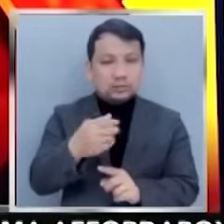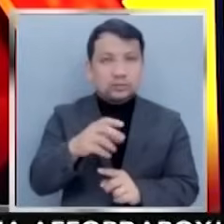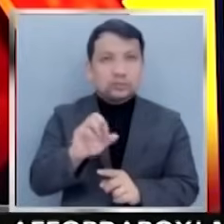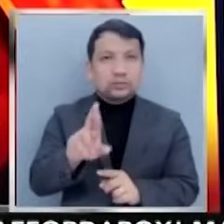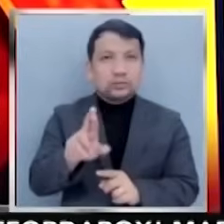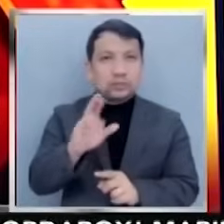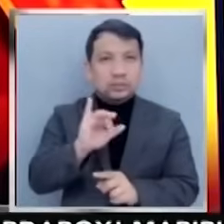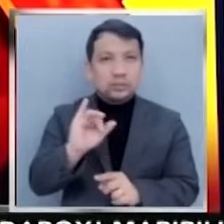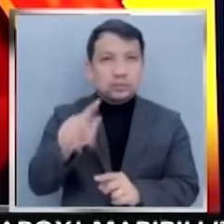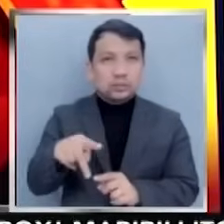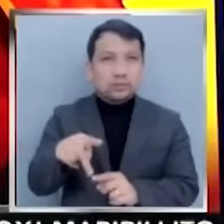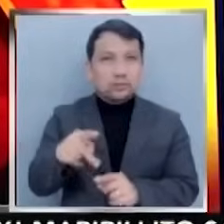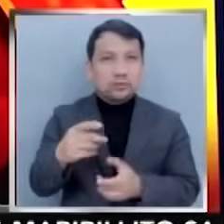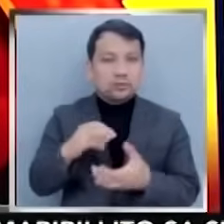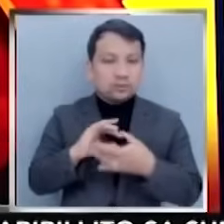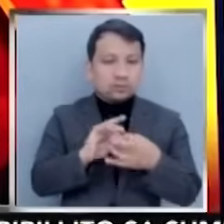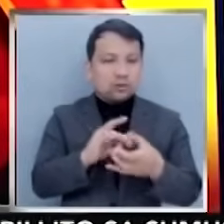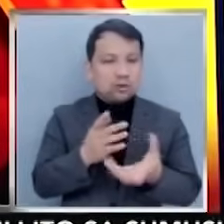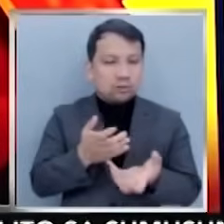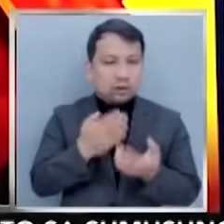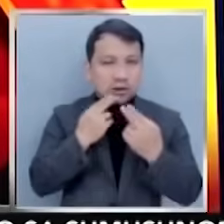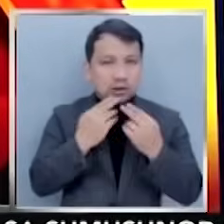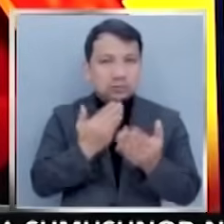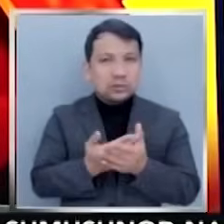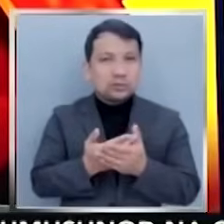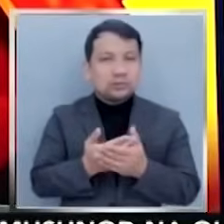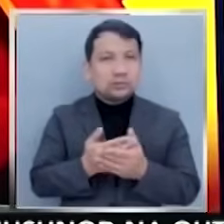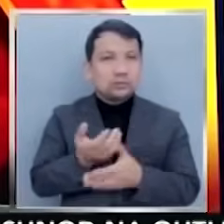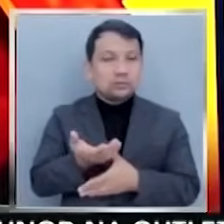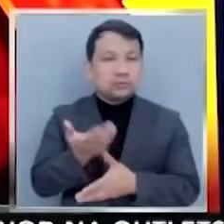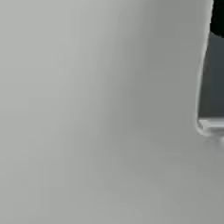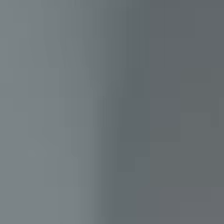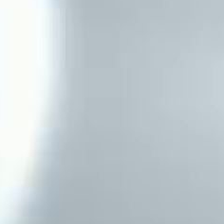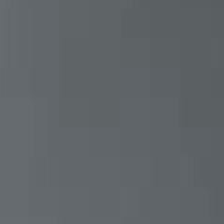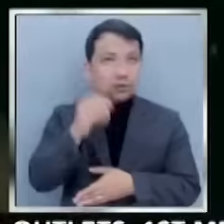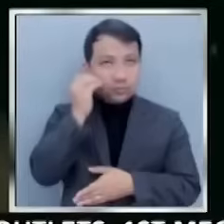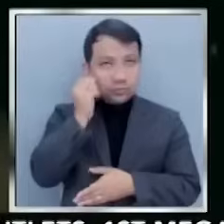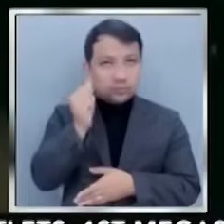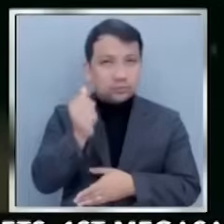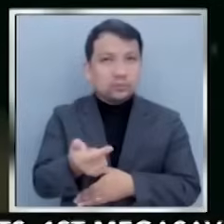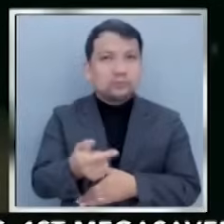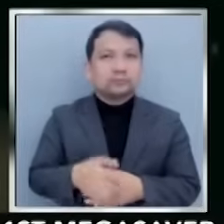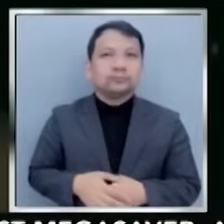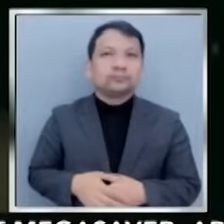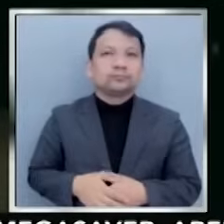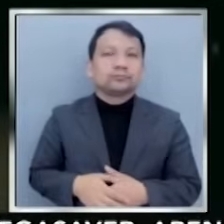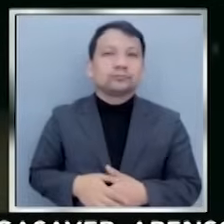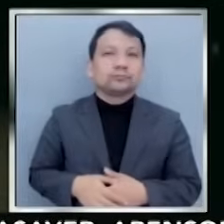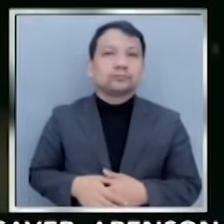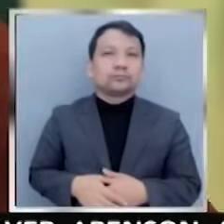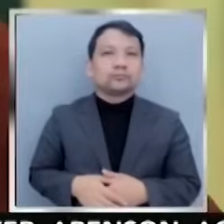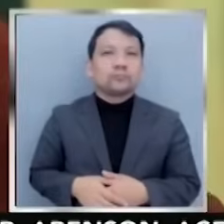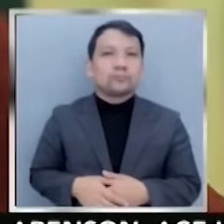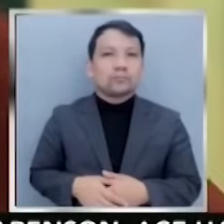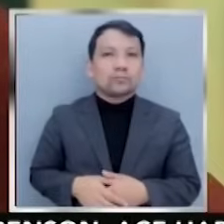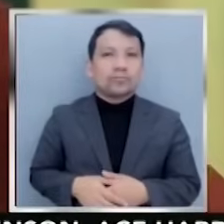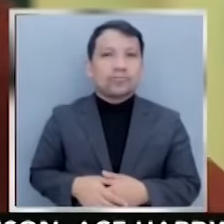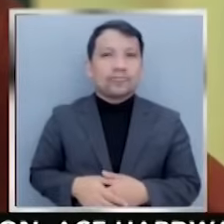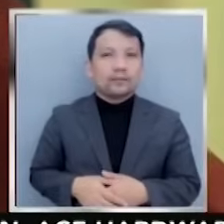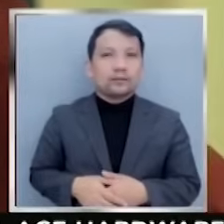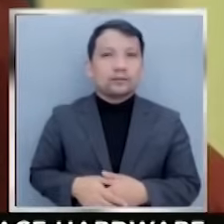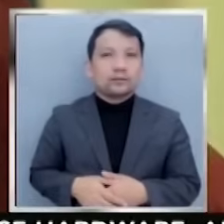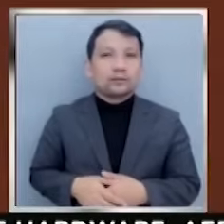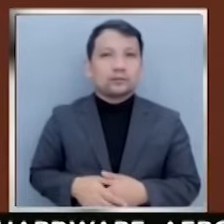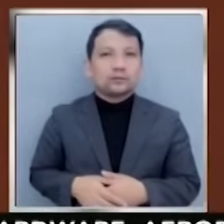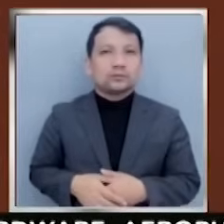ng mga na-hook sa serye. Makichika kay Aubrey Carampel. Tell me the truth. Ika nga